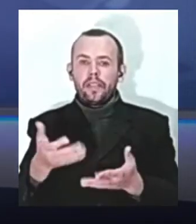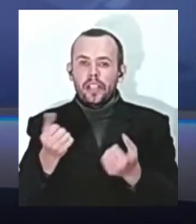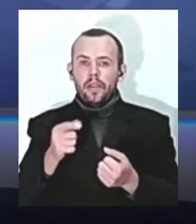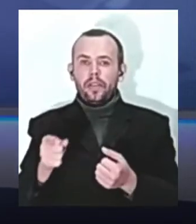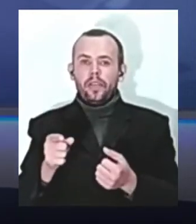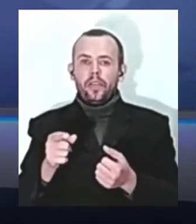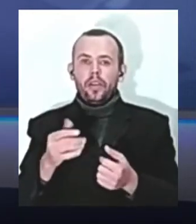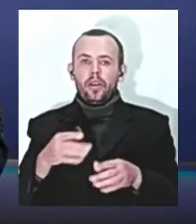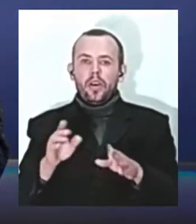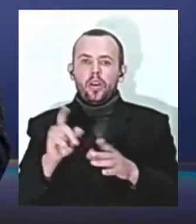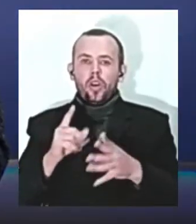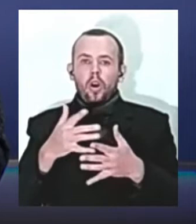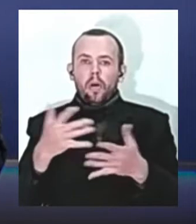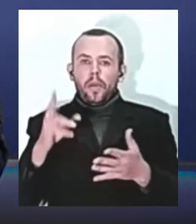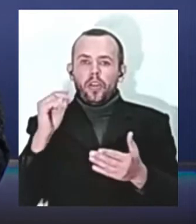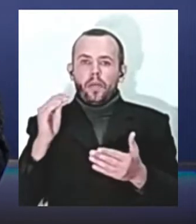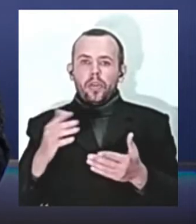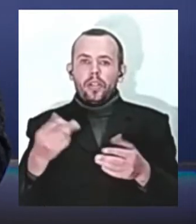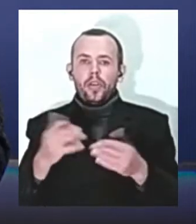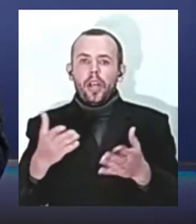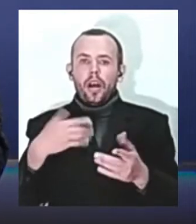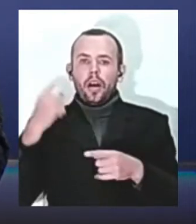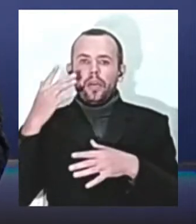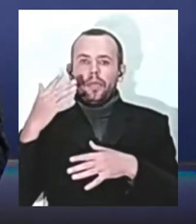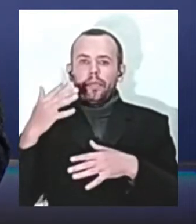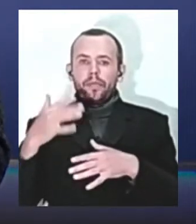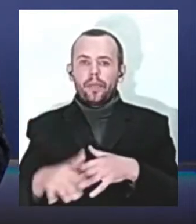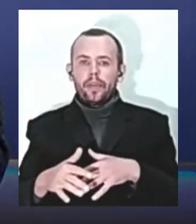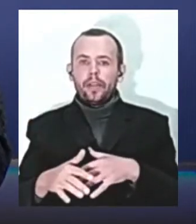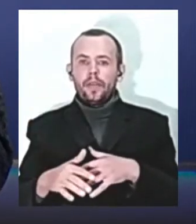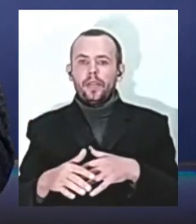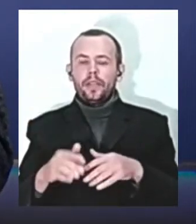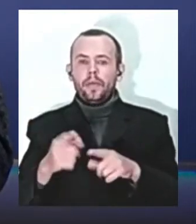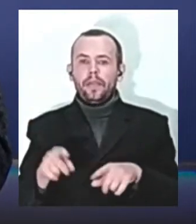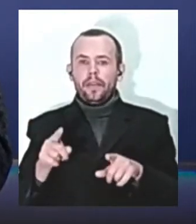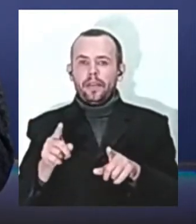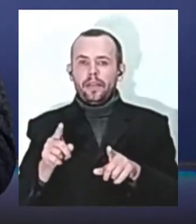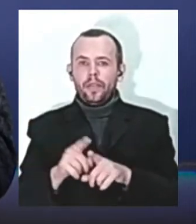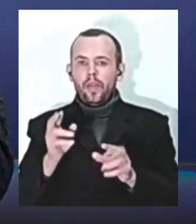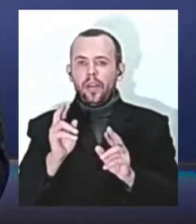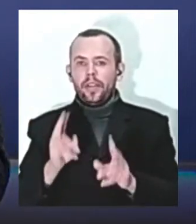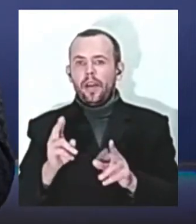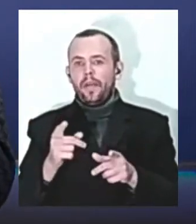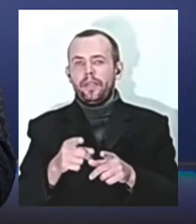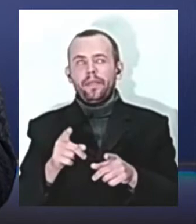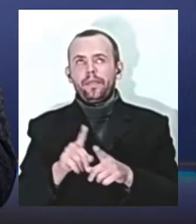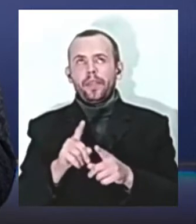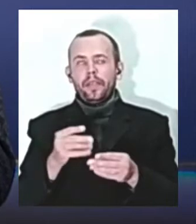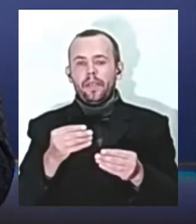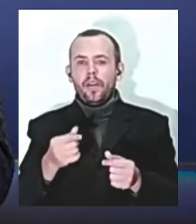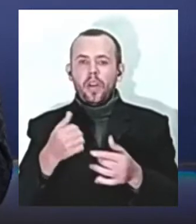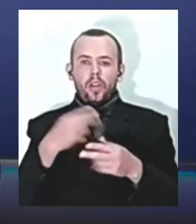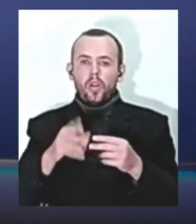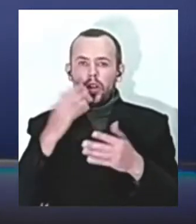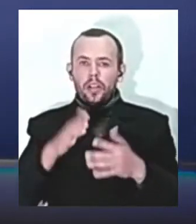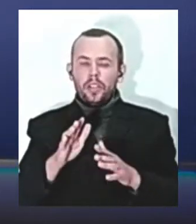інші показники я розумію, то все ж таки, от як рівень цитування впливає, я от до кінця не розумію. Навіщо це як позитивний приклад. Він повинен бути.